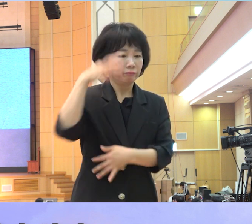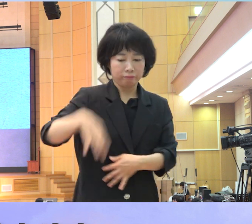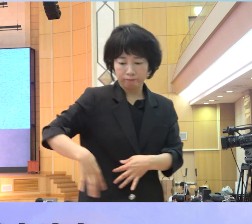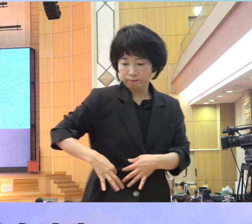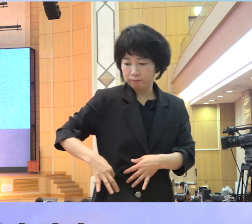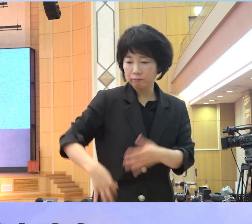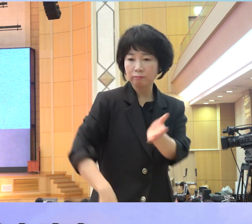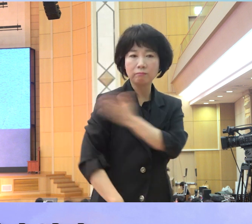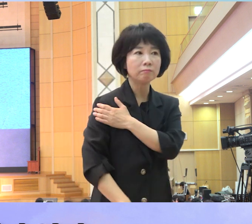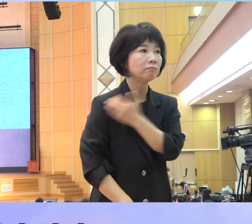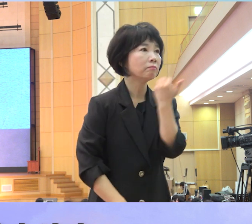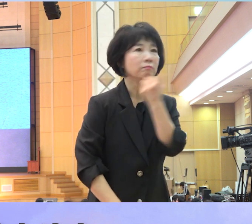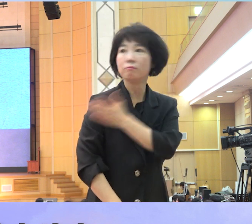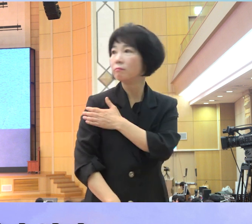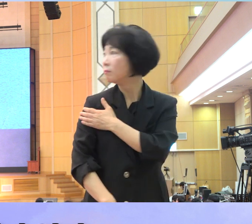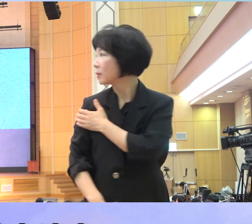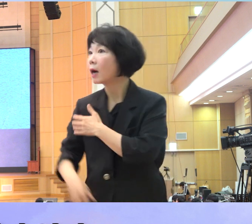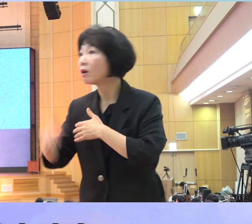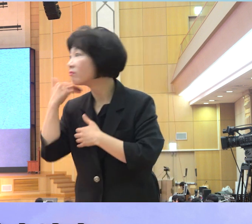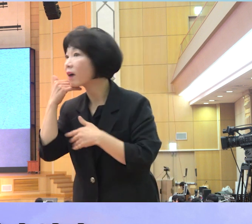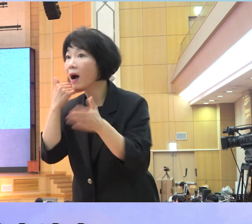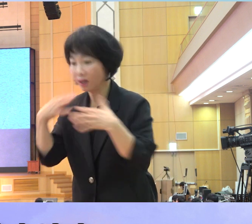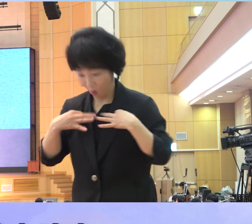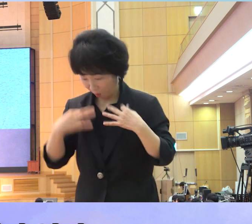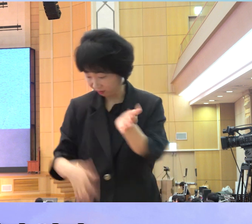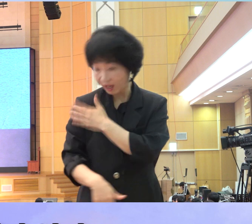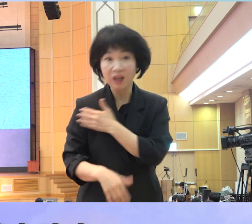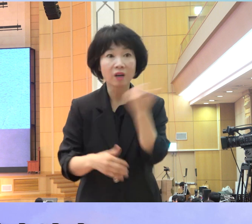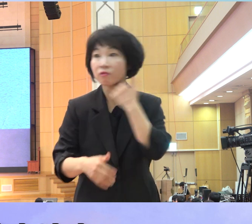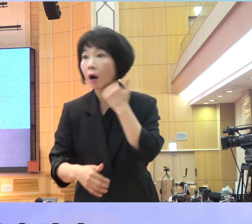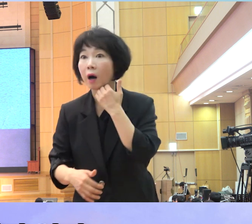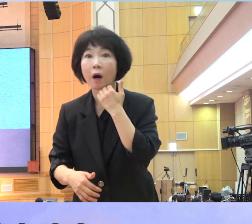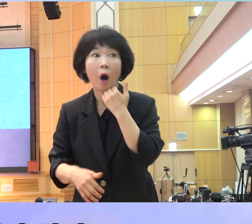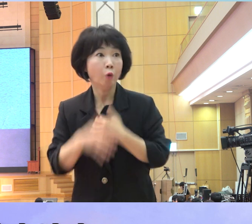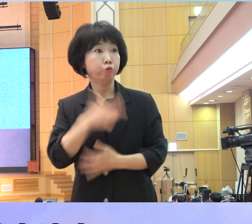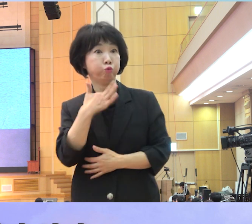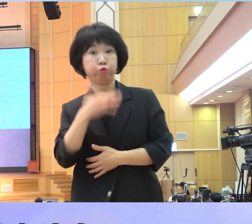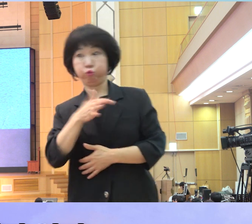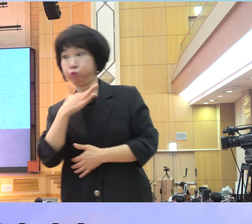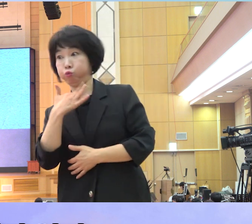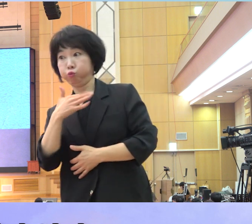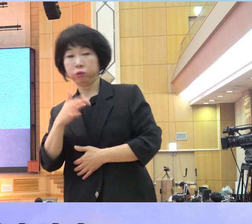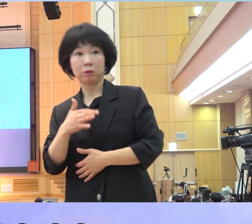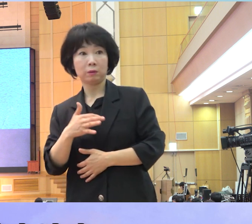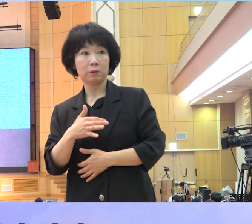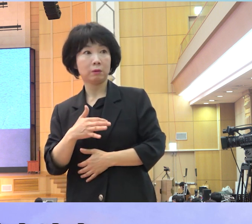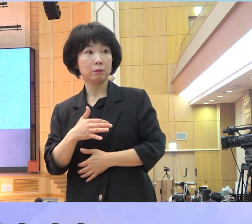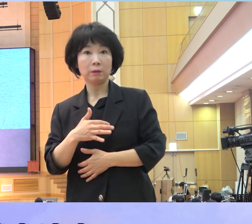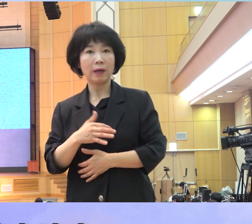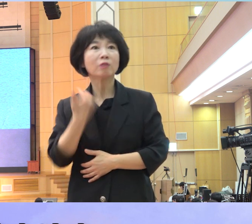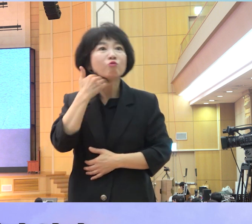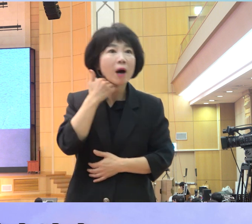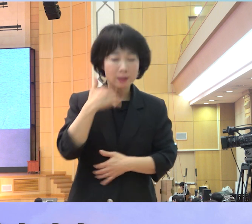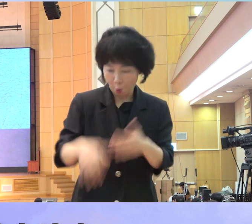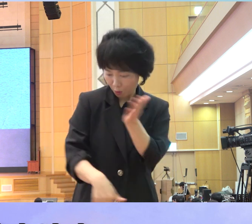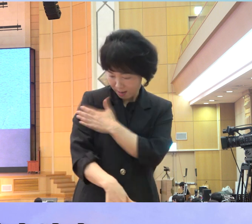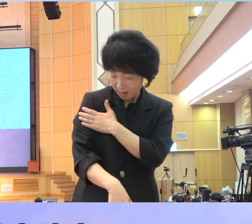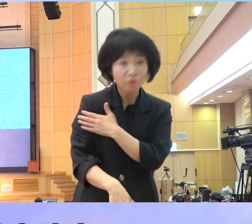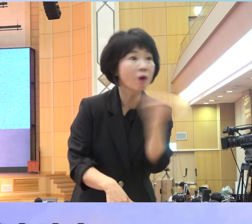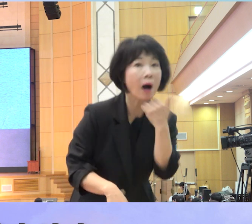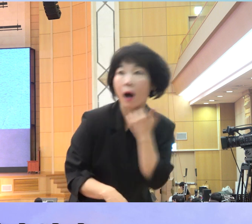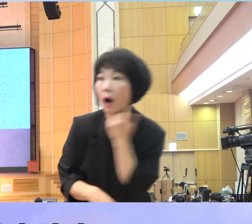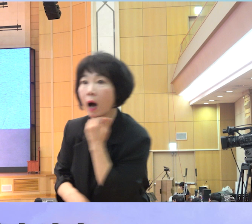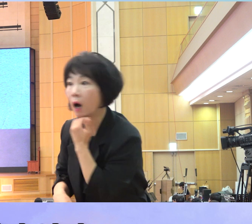야이로 회당장 마음은 어떻습니까? 누가 손대면 어떻습니까? 낫지 않았습니까? 다행이죠. 빨리 가시죠. 이런 마음.